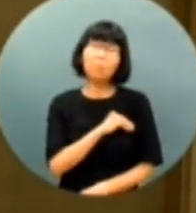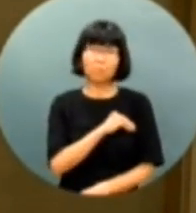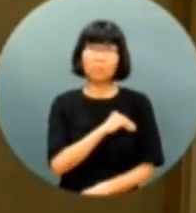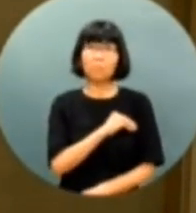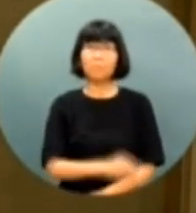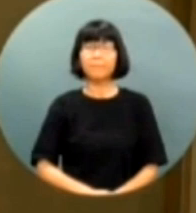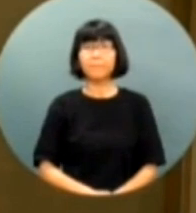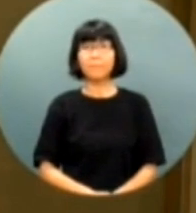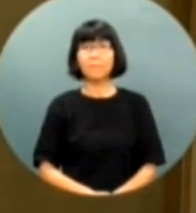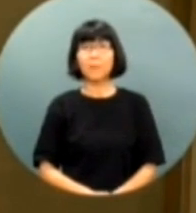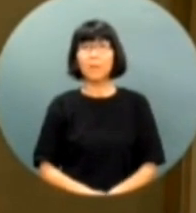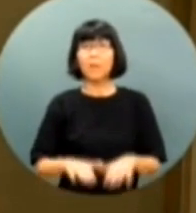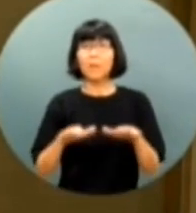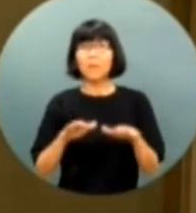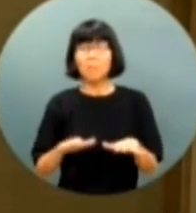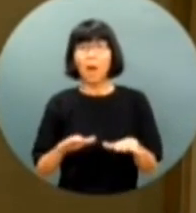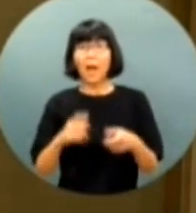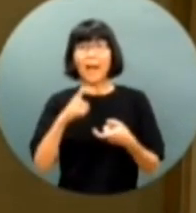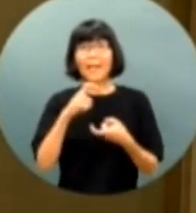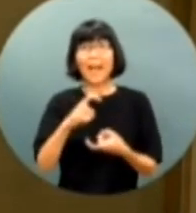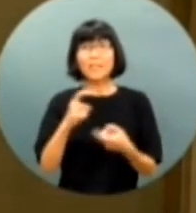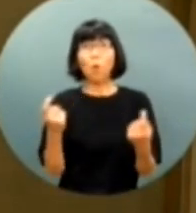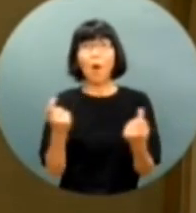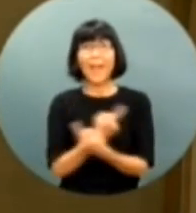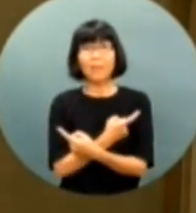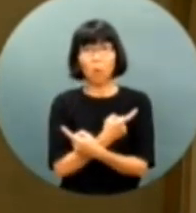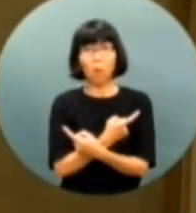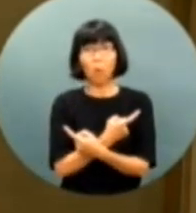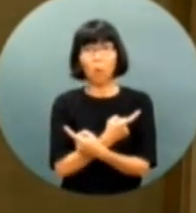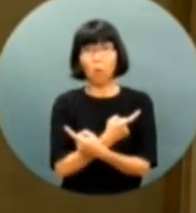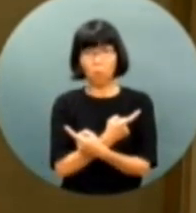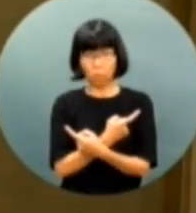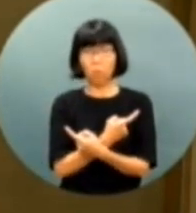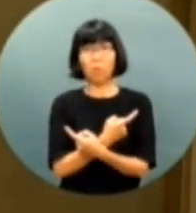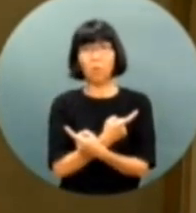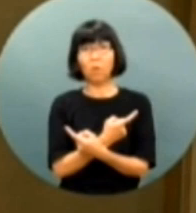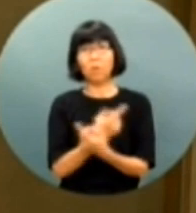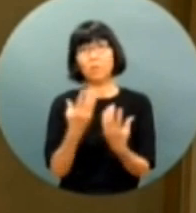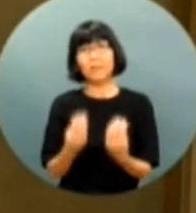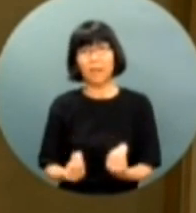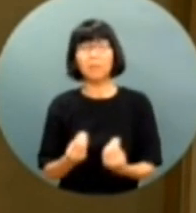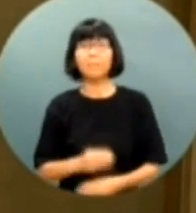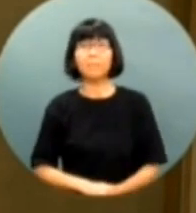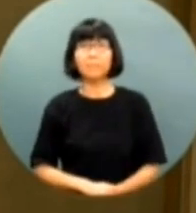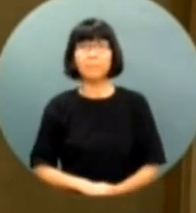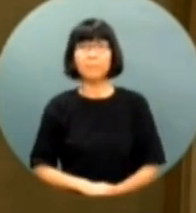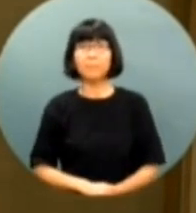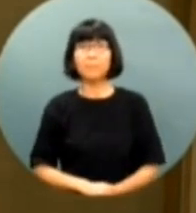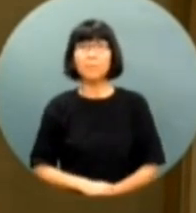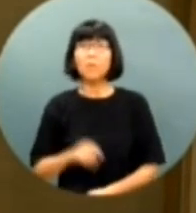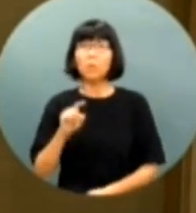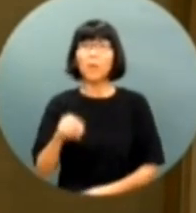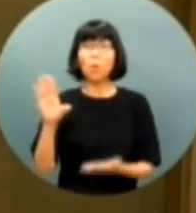して今現在ですね、変更、歌詞の変更を自分たちでしたということで、そのレコーディ